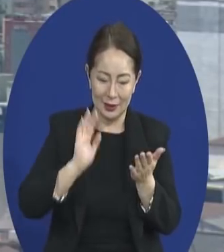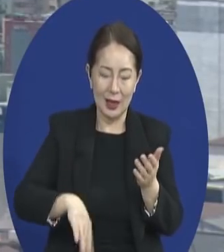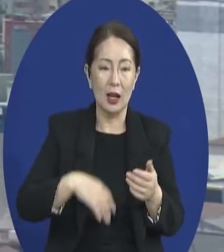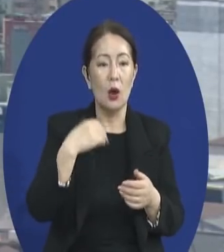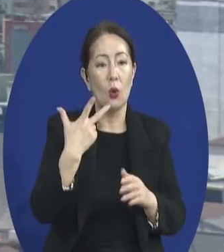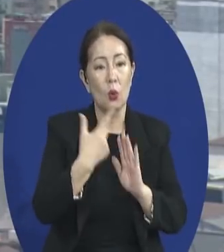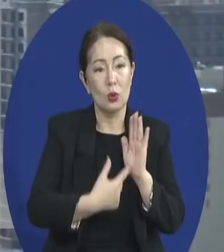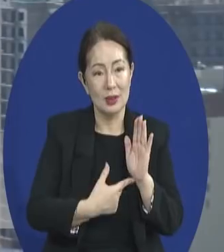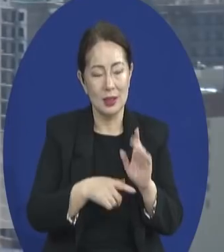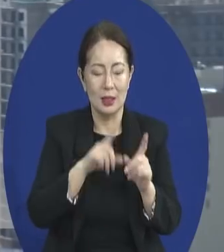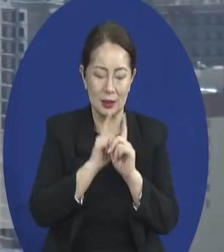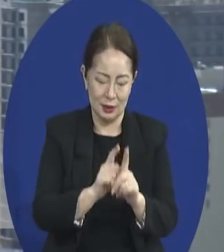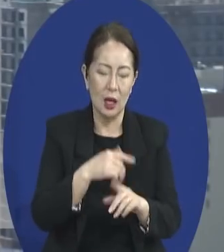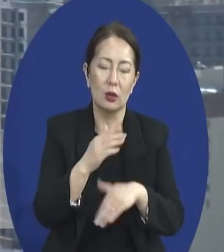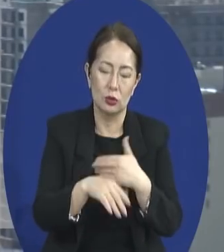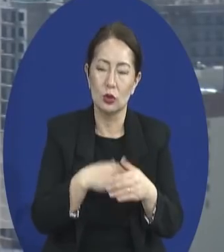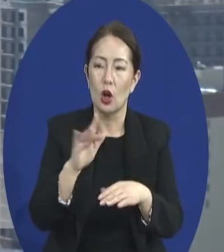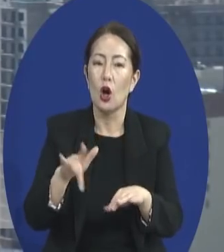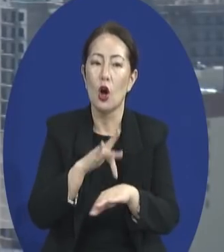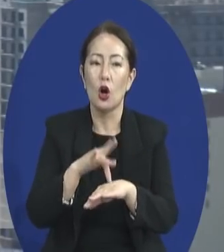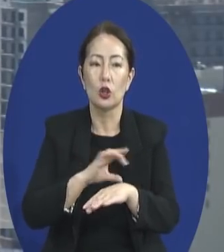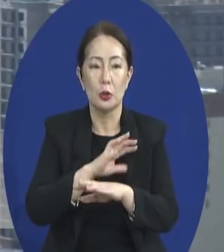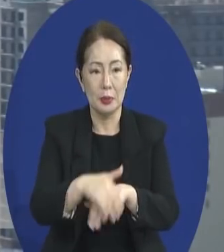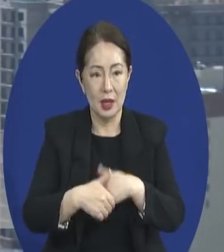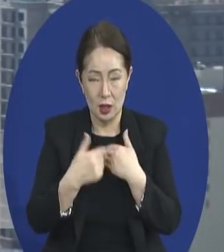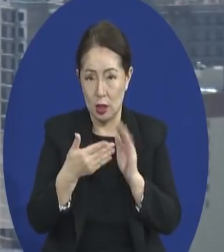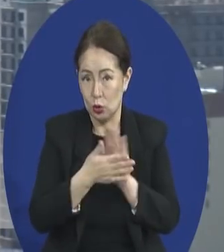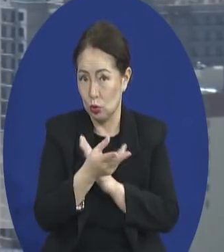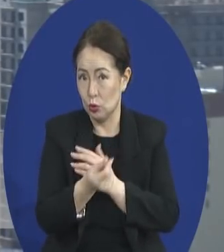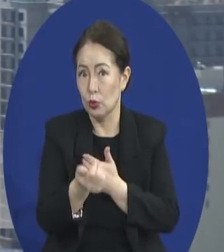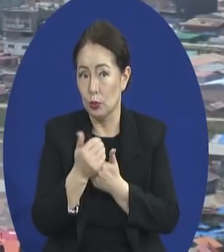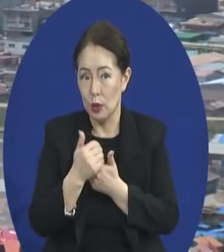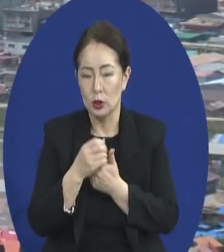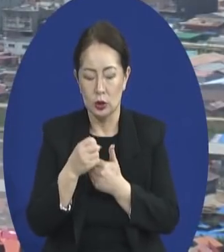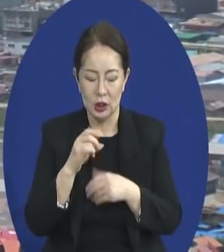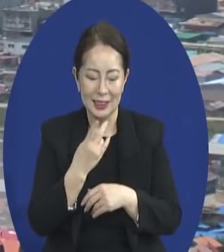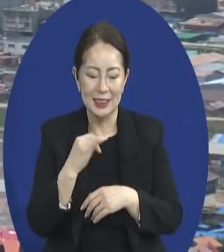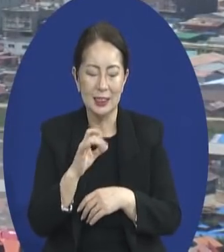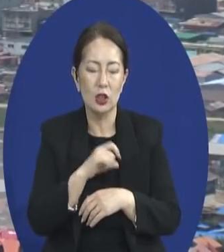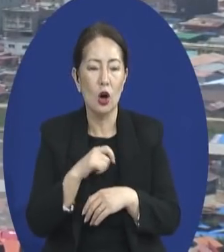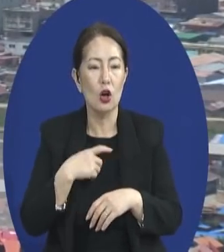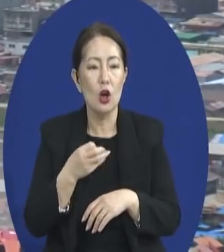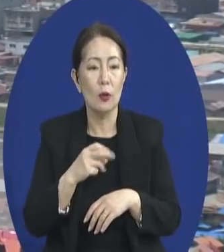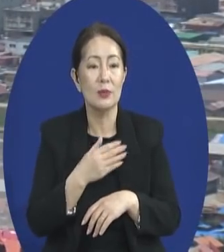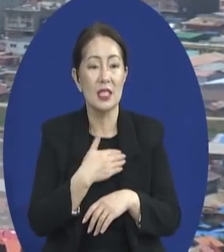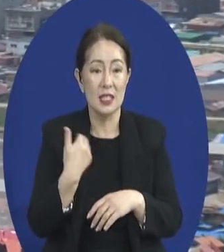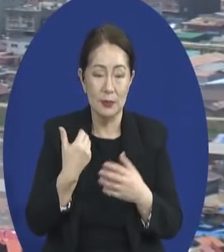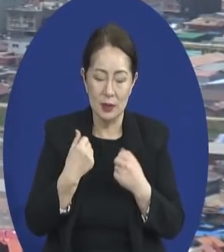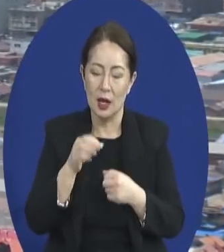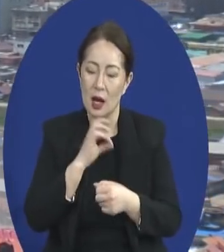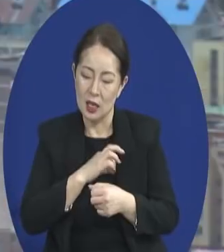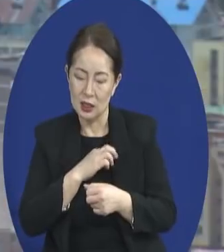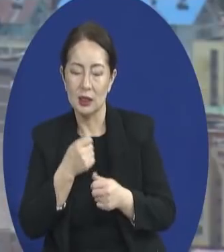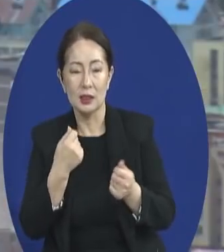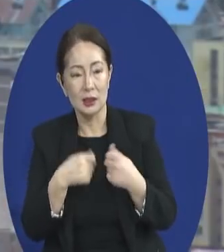доошгүй сар дагаж мөрдөн. Хот бие даасан төсөвтэй байна. Нийслэл өөрийн өмчөө эзэмших, ашиглах, захиран